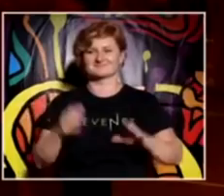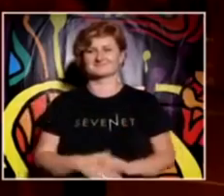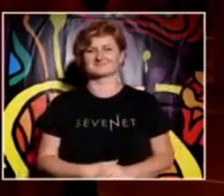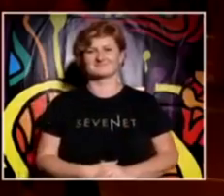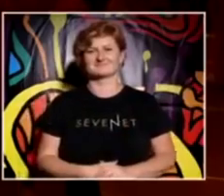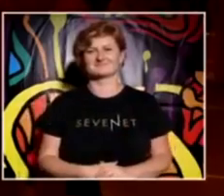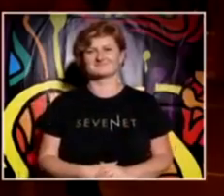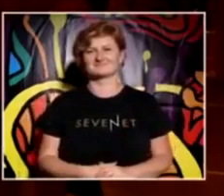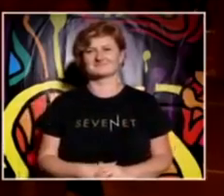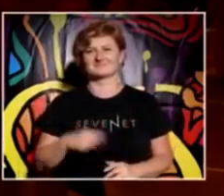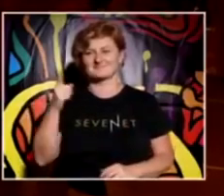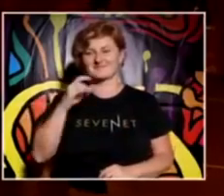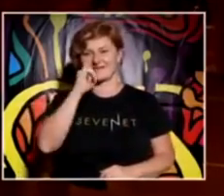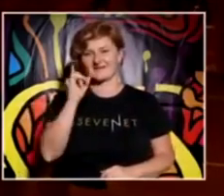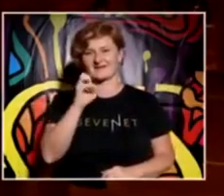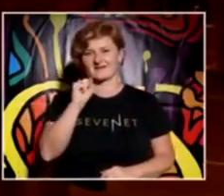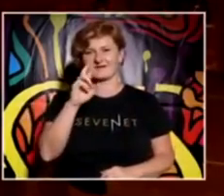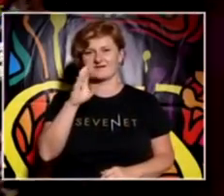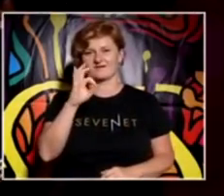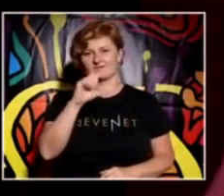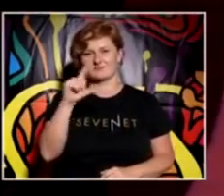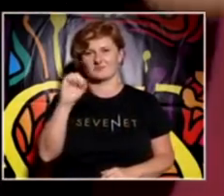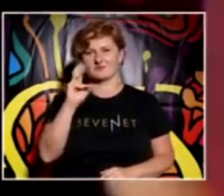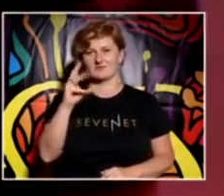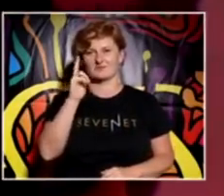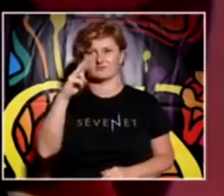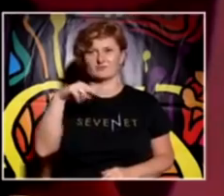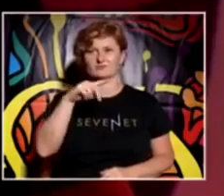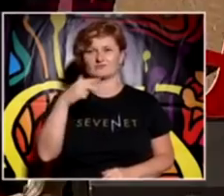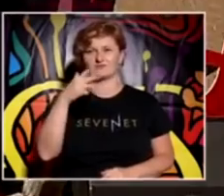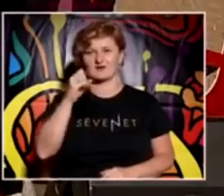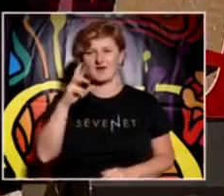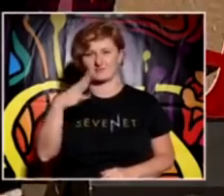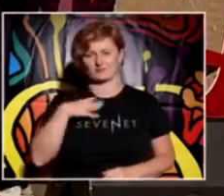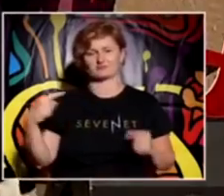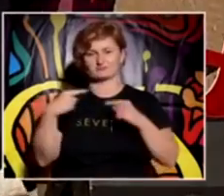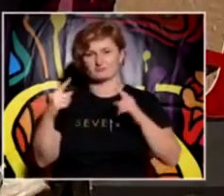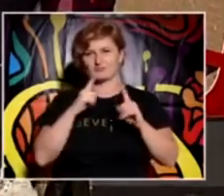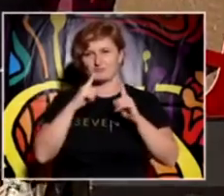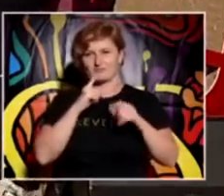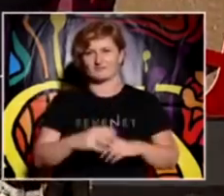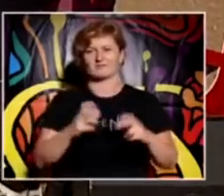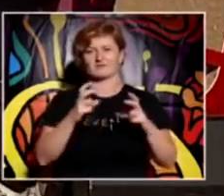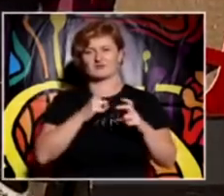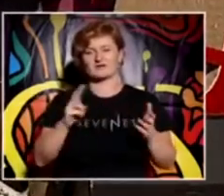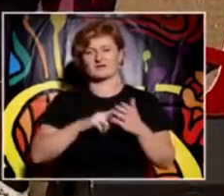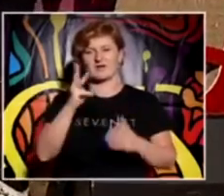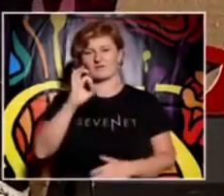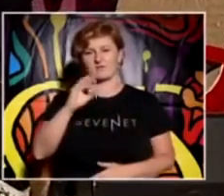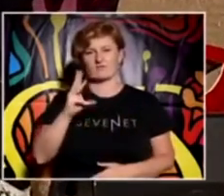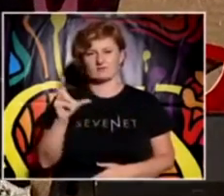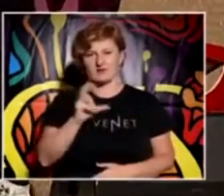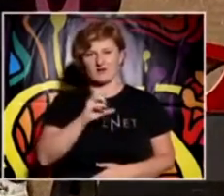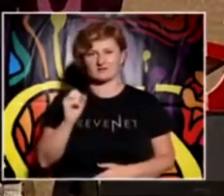Oczywiście debatę prowadził Jarosław Koźniar. Wielkie brawa. Czas na wywczas, sama przez świat, Love